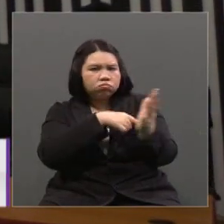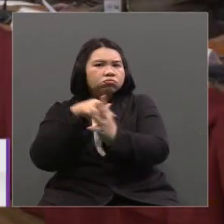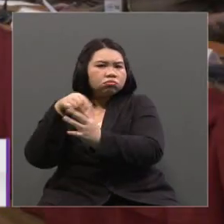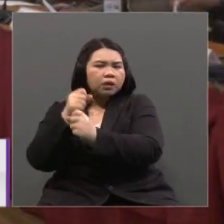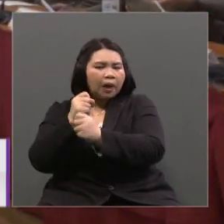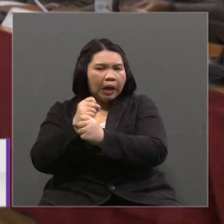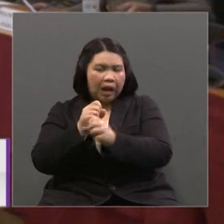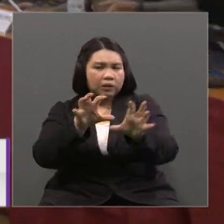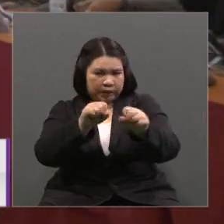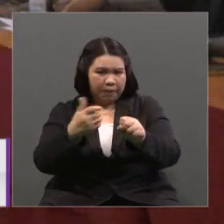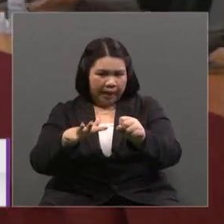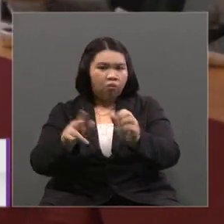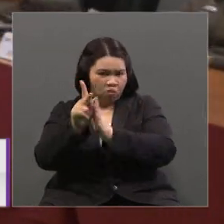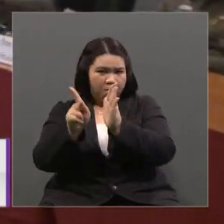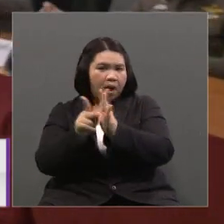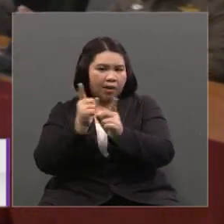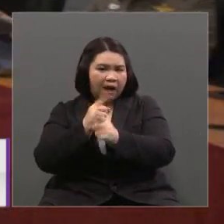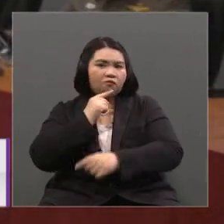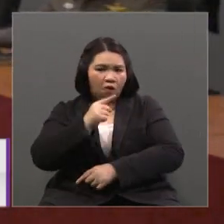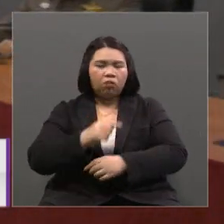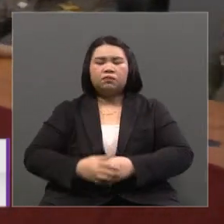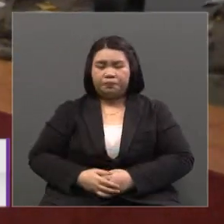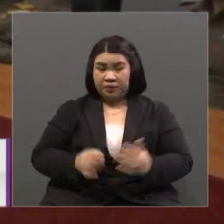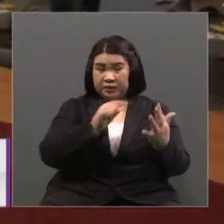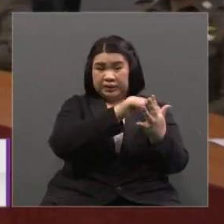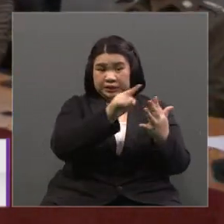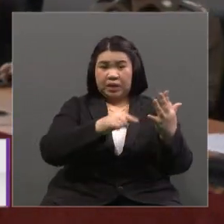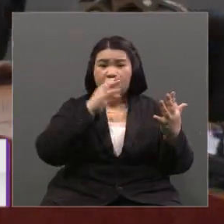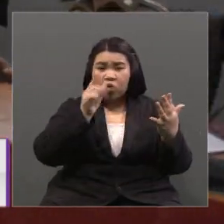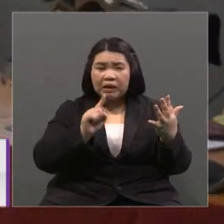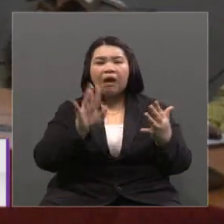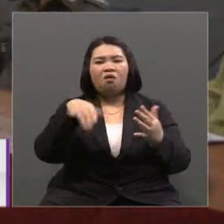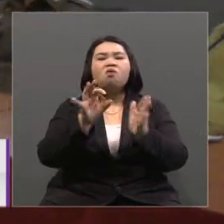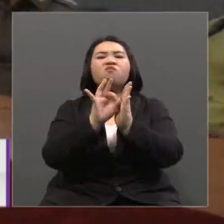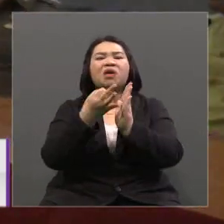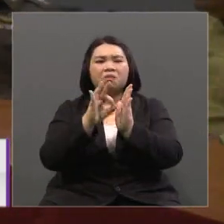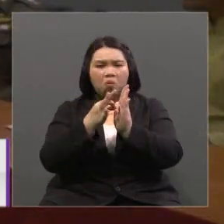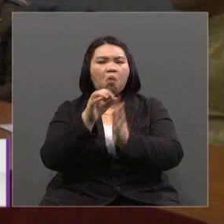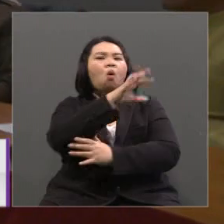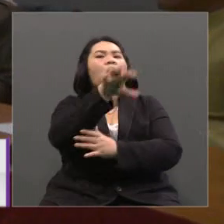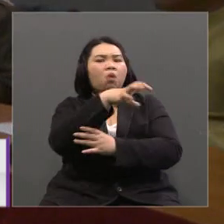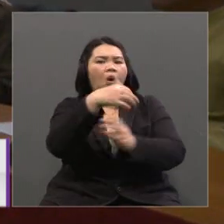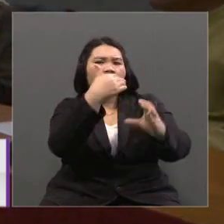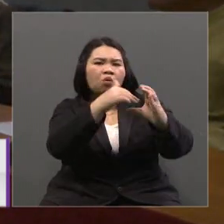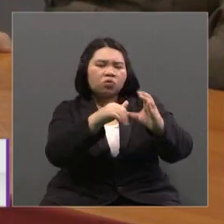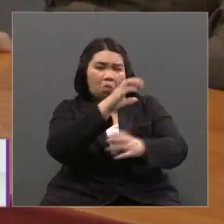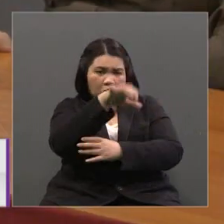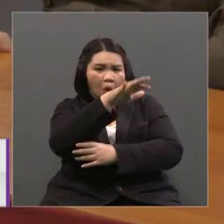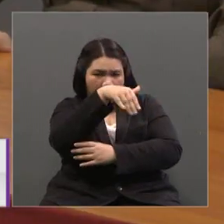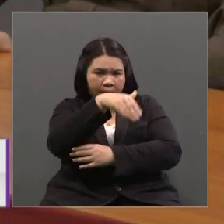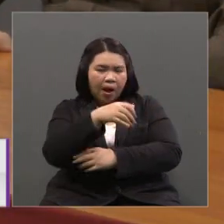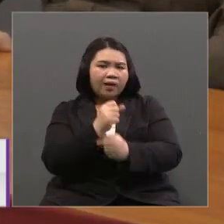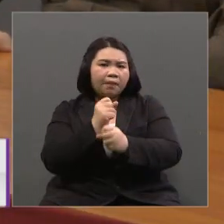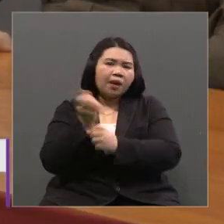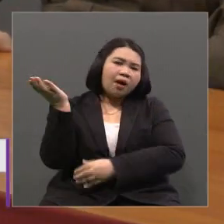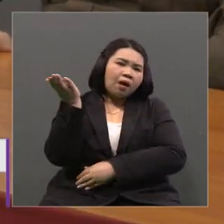ามกฎหมายผู้เสียหายเนี่ยบอกนะคะว่าถูกชักชวนผ่านทางเพจ Facebook ให้ไปทำงานเป็น PR ร้านอาหาร